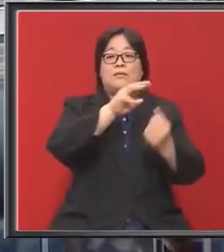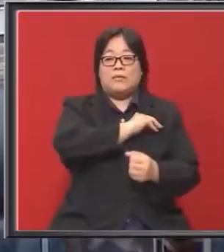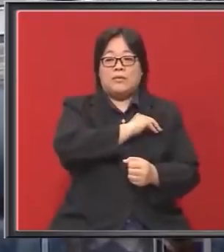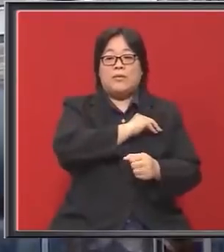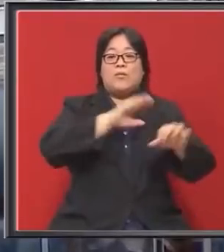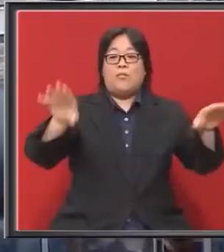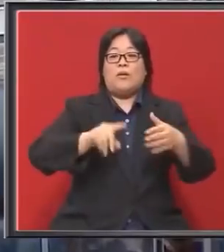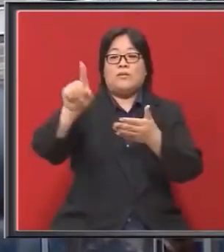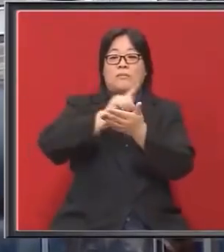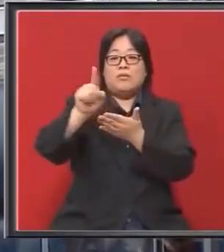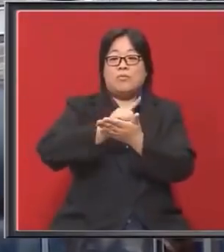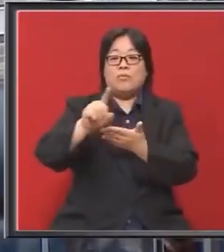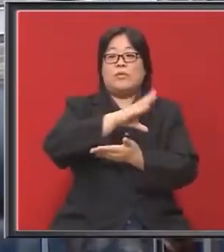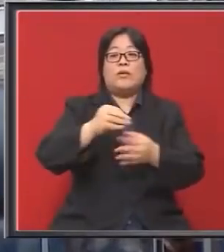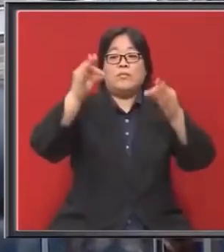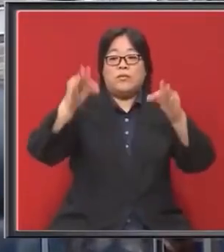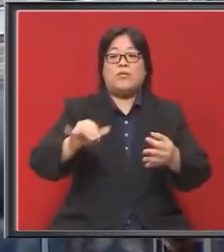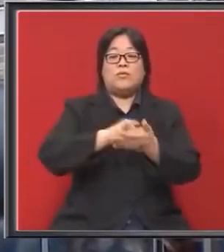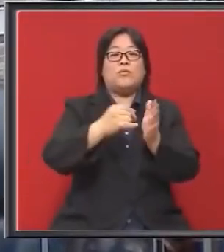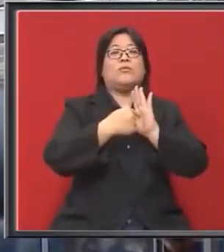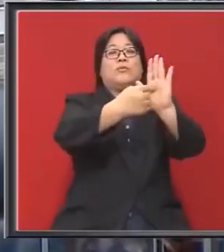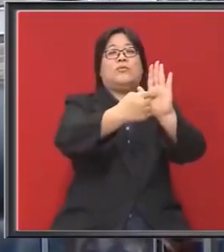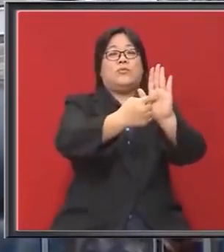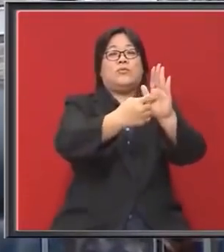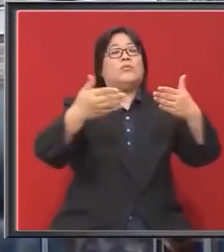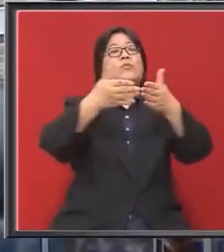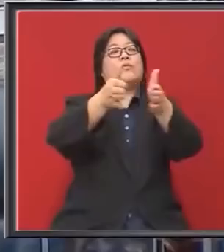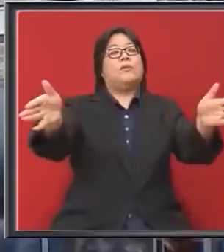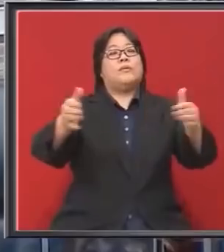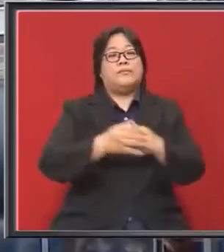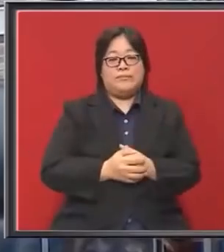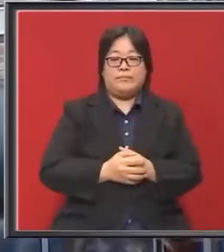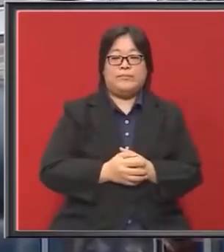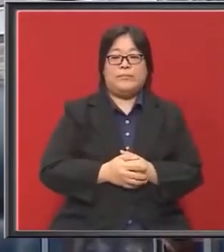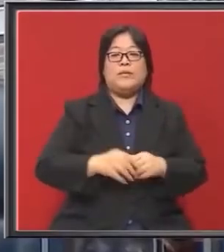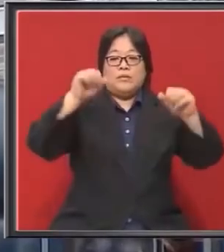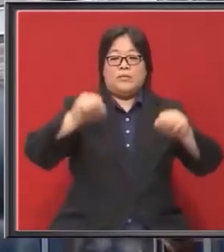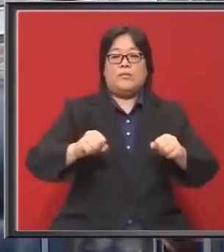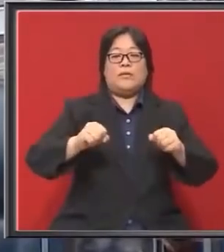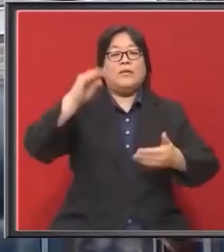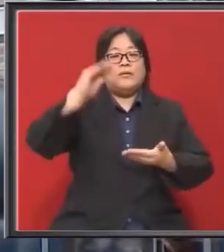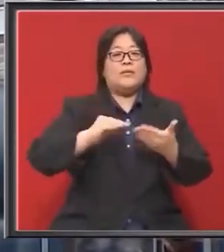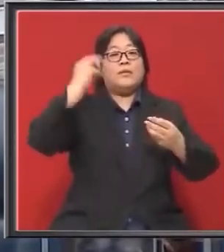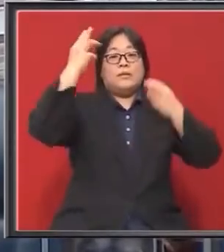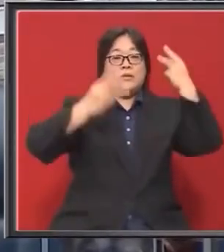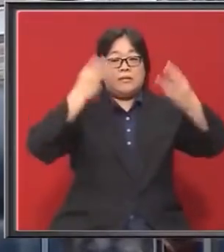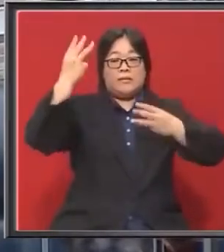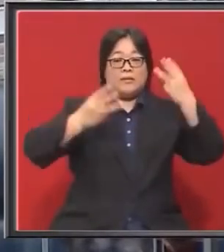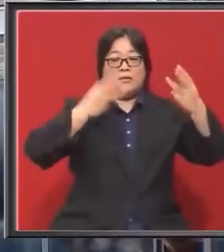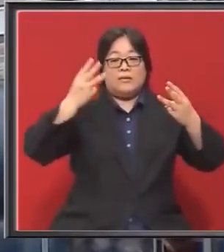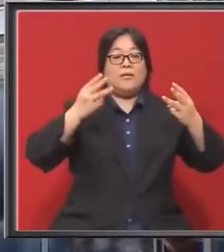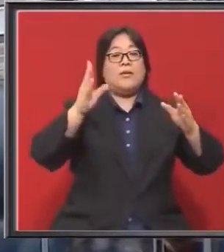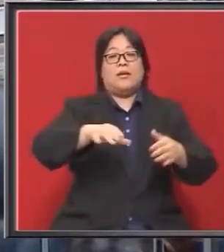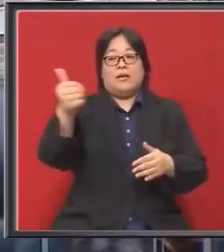time tribute setiap minggu Lepas tuh keputusan dipaparkan secara umum supaya dapat merendahkan kebimbangan